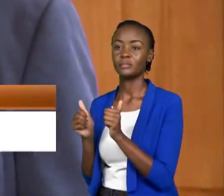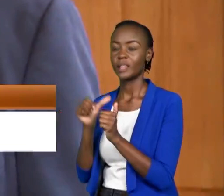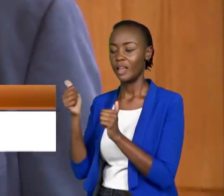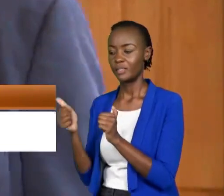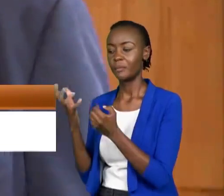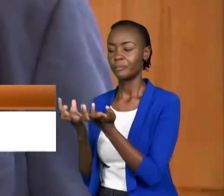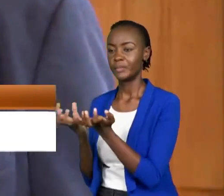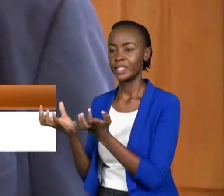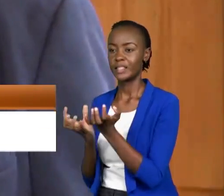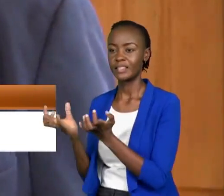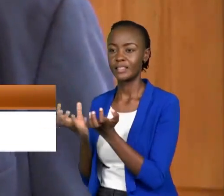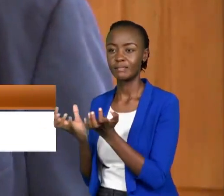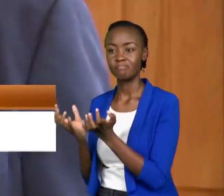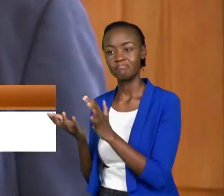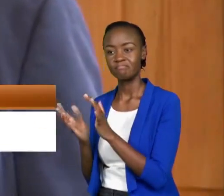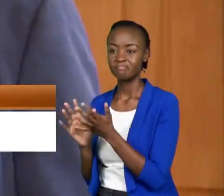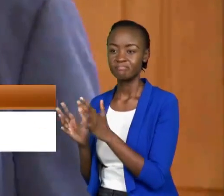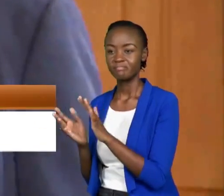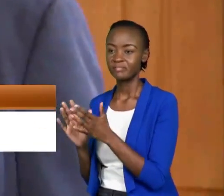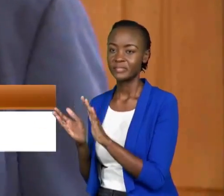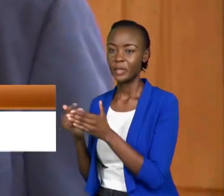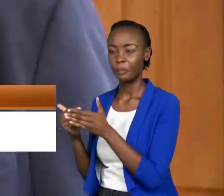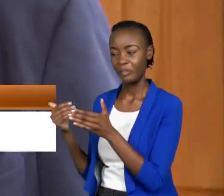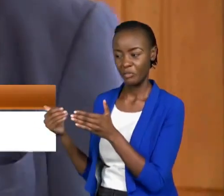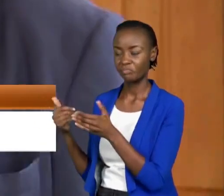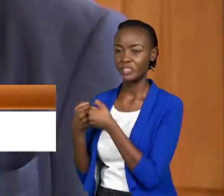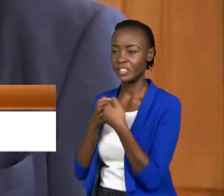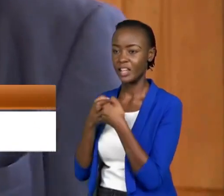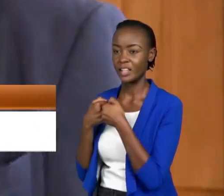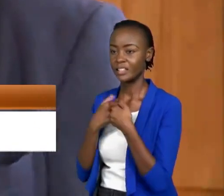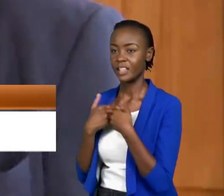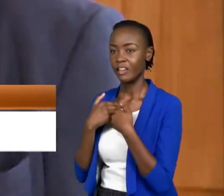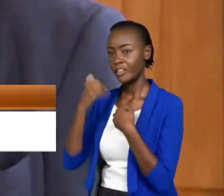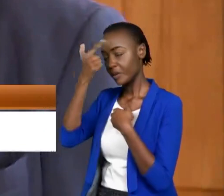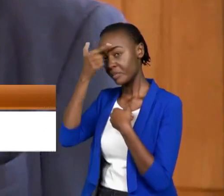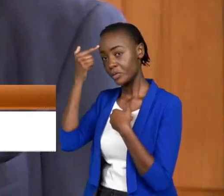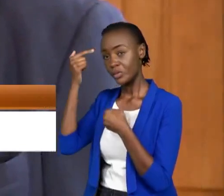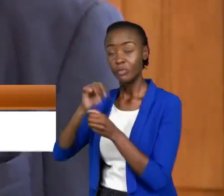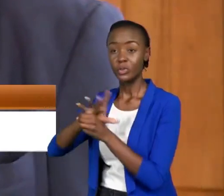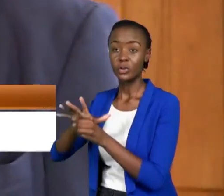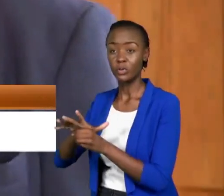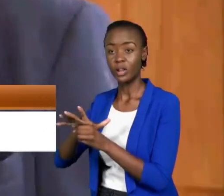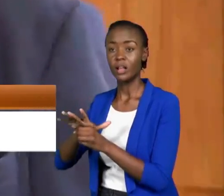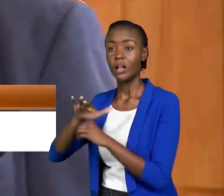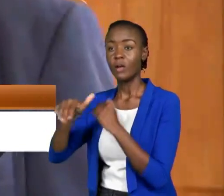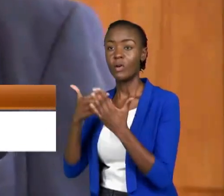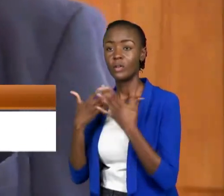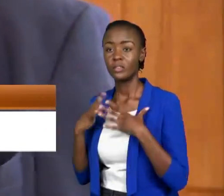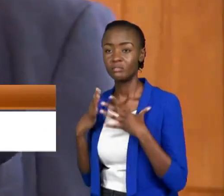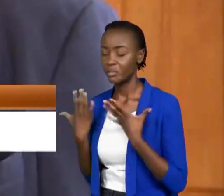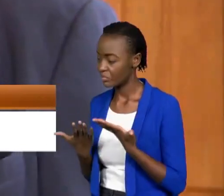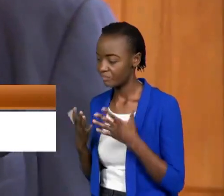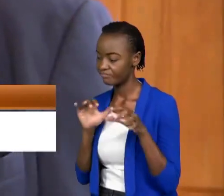kibiashara. Tuseme kidogo tulikuwa tumeathirika na hali ile ya COVID. Kila mtu kidogo alikuwa